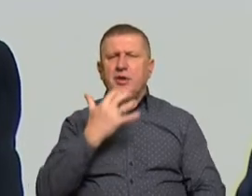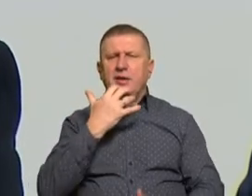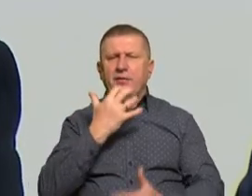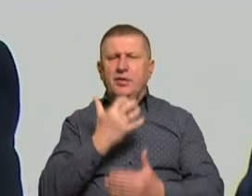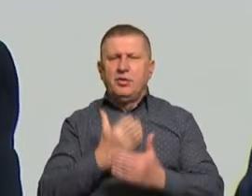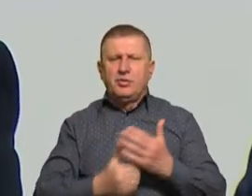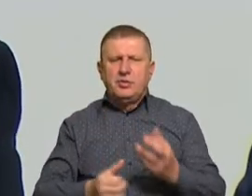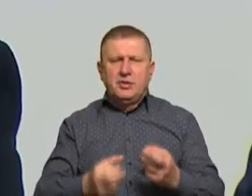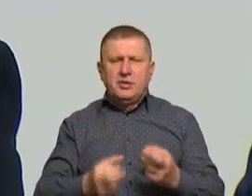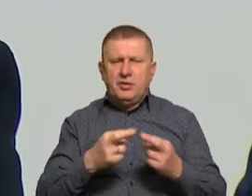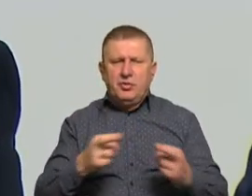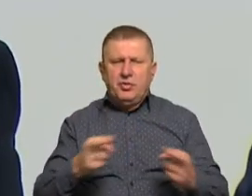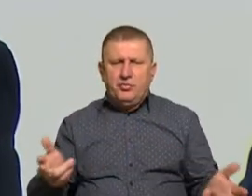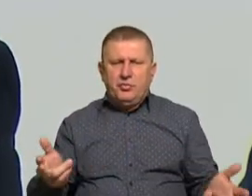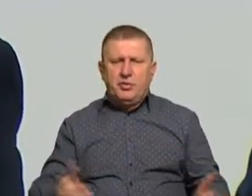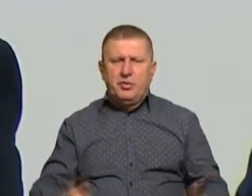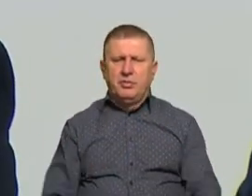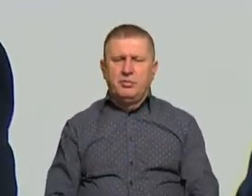sposób. Mianowicie